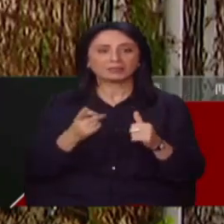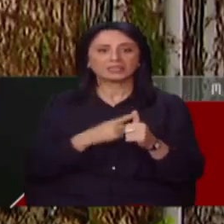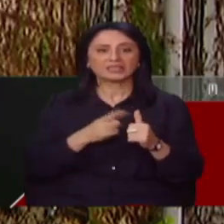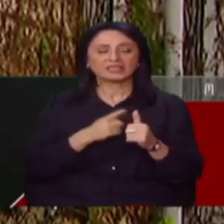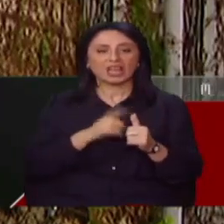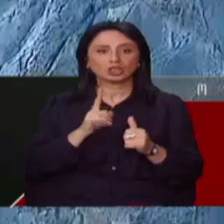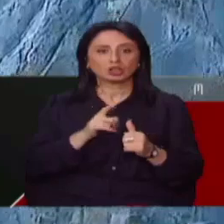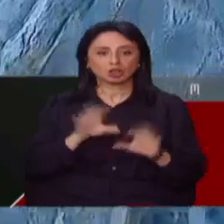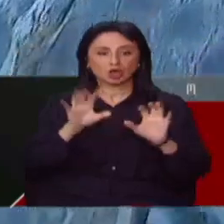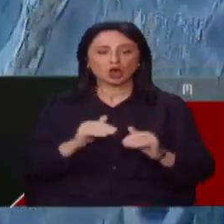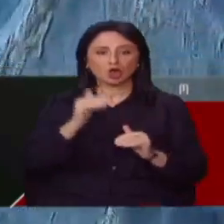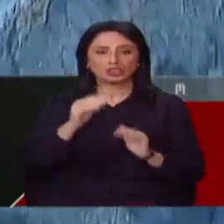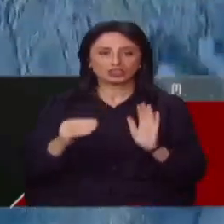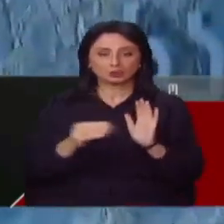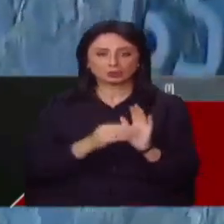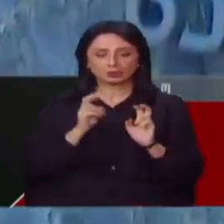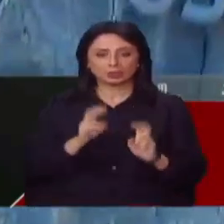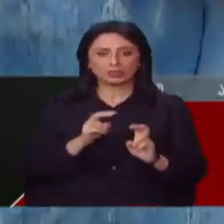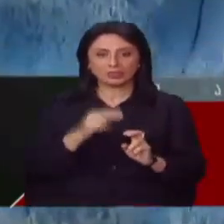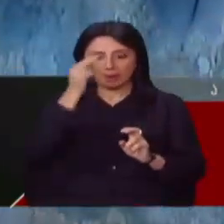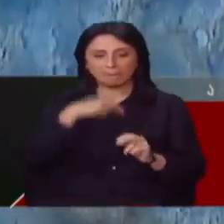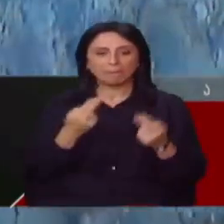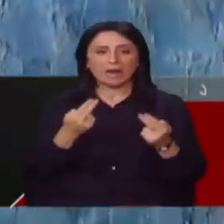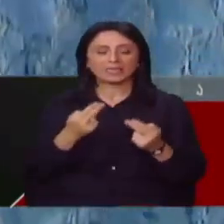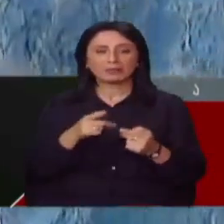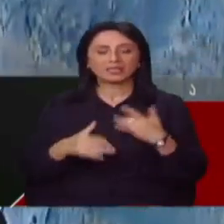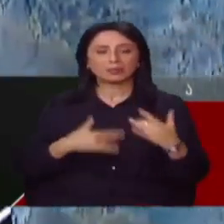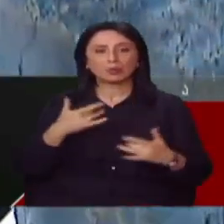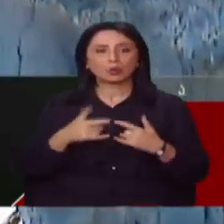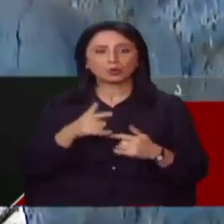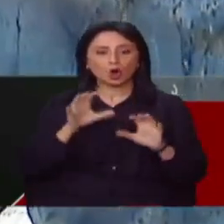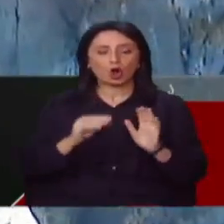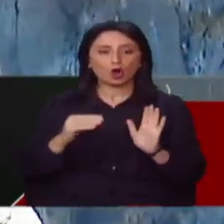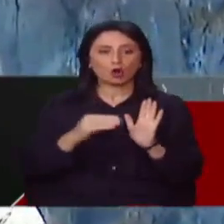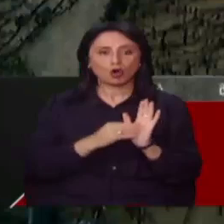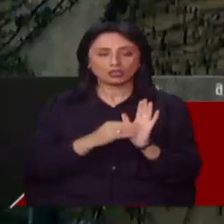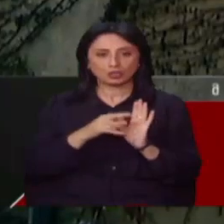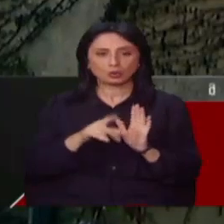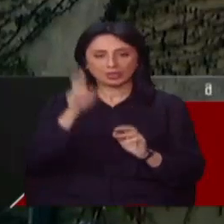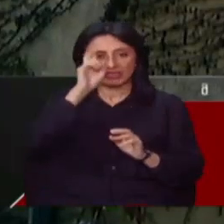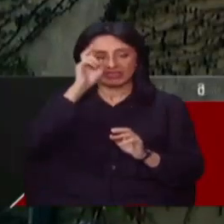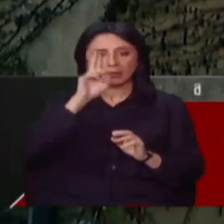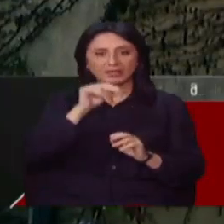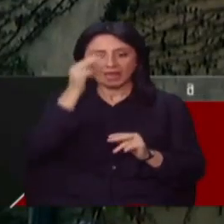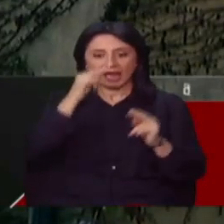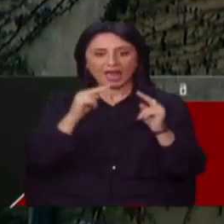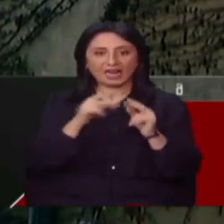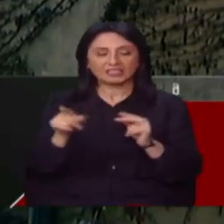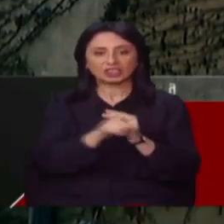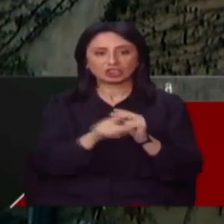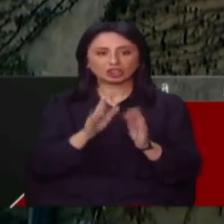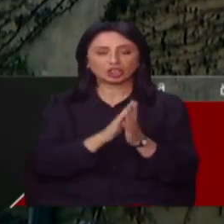სტატუსის კონსტიტუციურად გამყარება. მართლმადიდებლობის როლის კონსტიტუციაში ასახვაზე სახელმწიფოსა და ეკლესიას